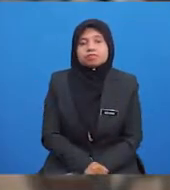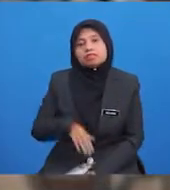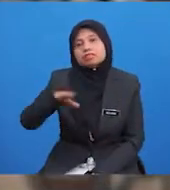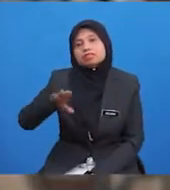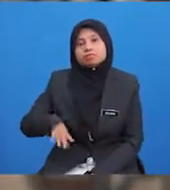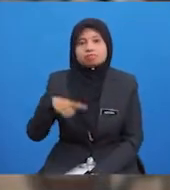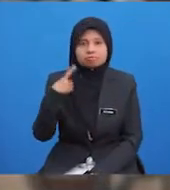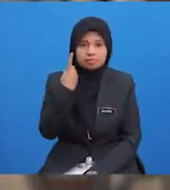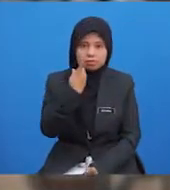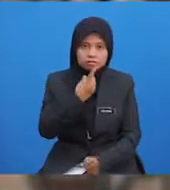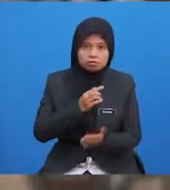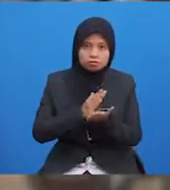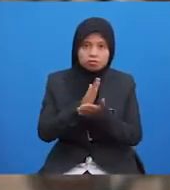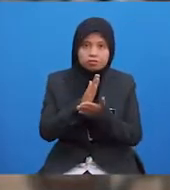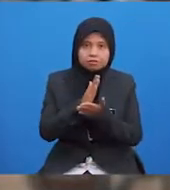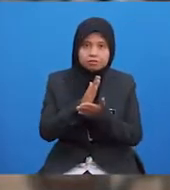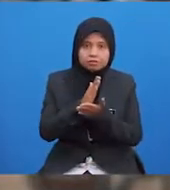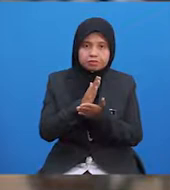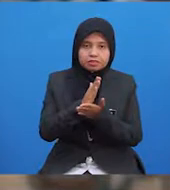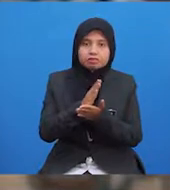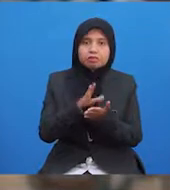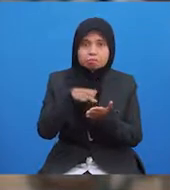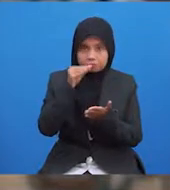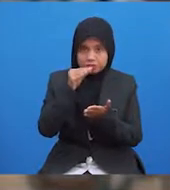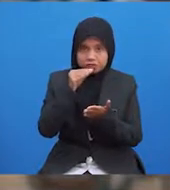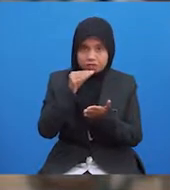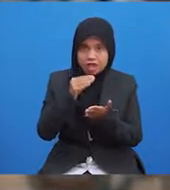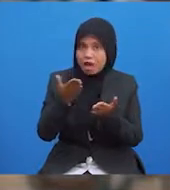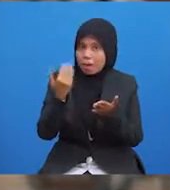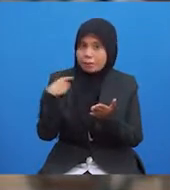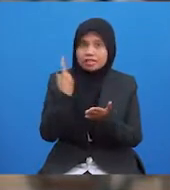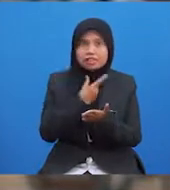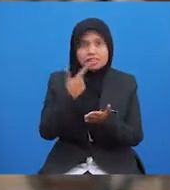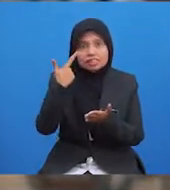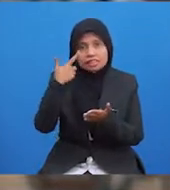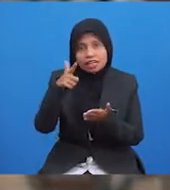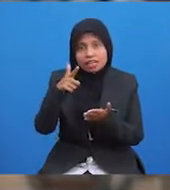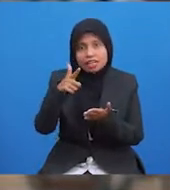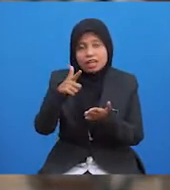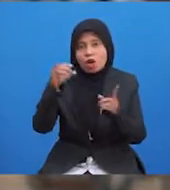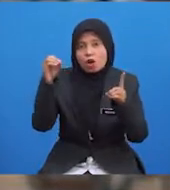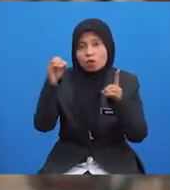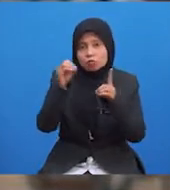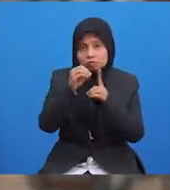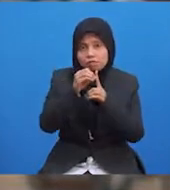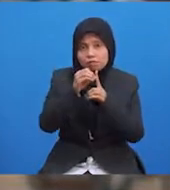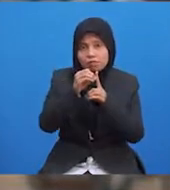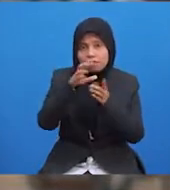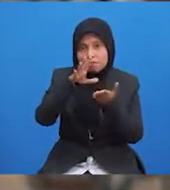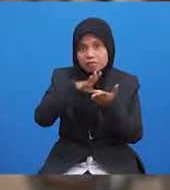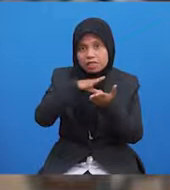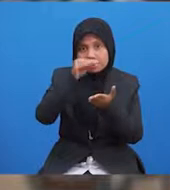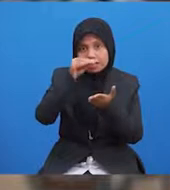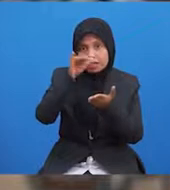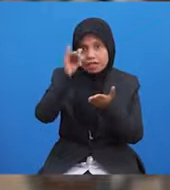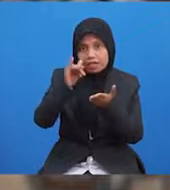Sebelum kita meneruskan sesi pembelajaran, mari kita lihat objektif pembelajaran